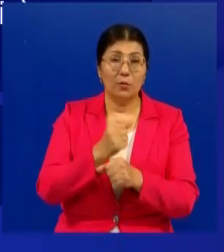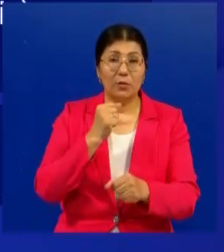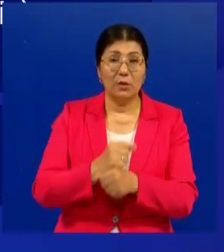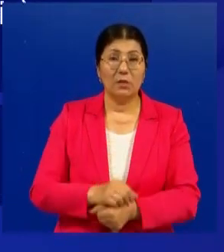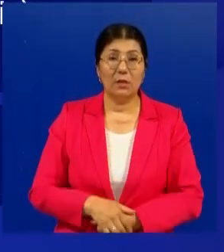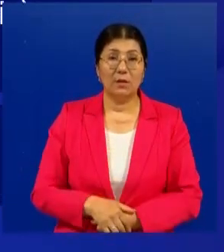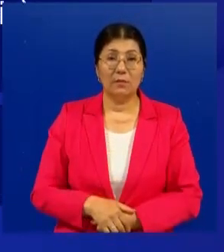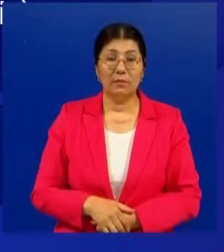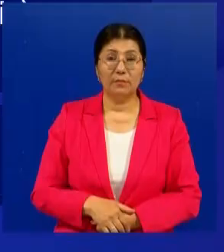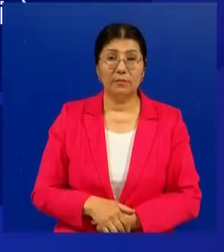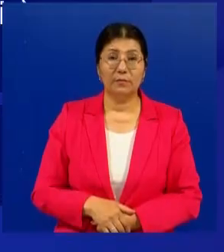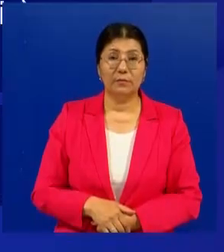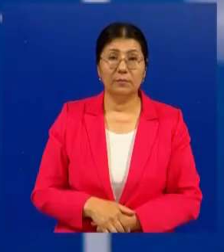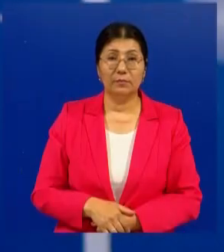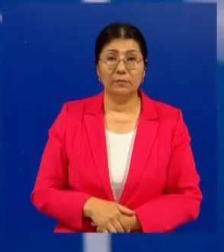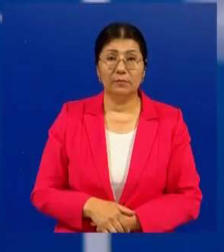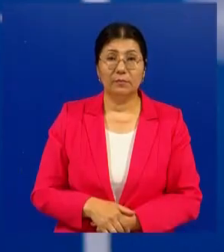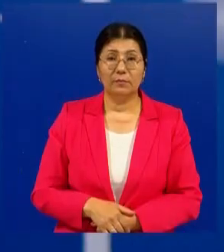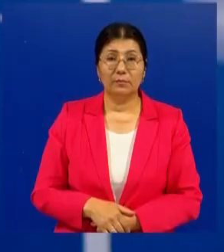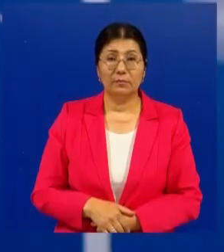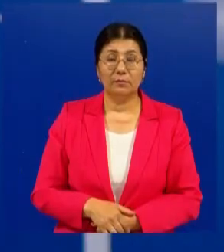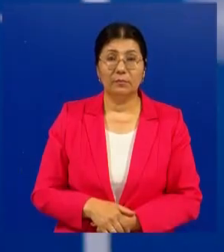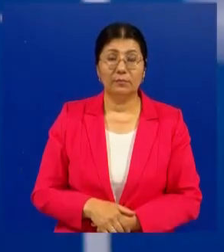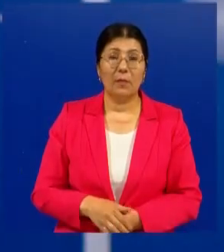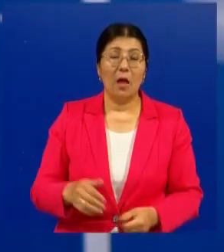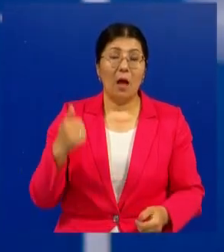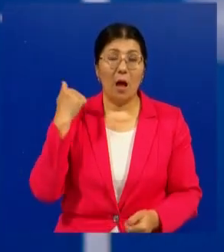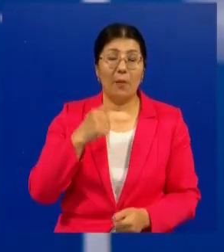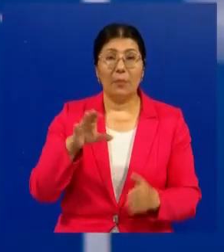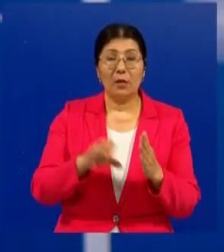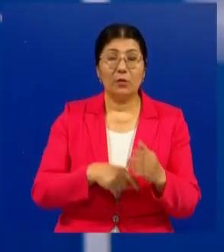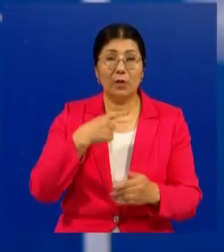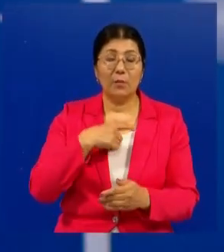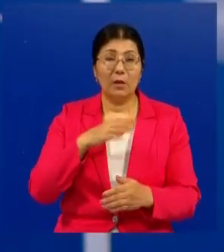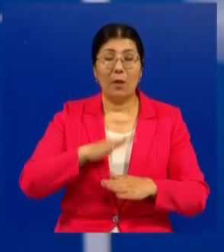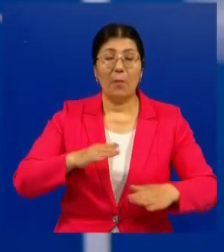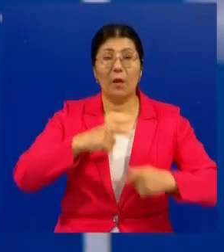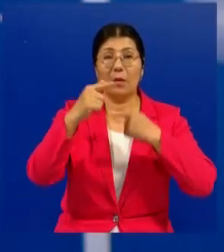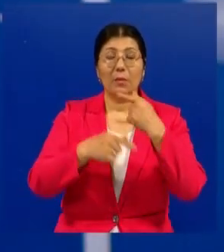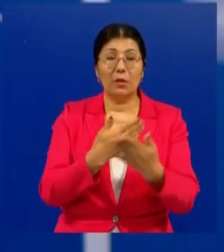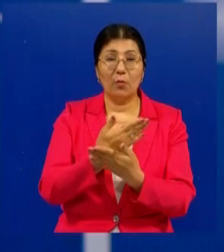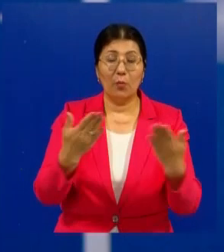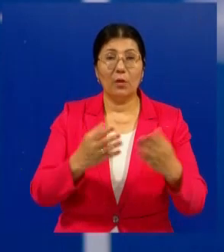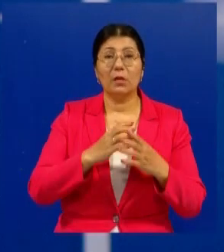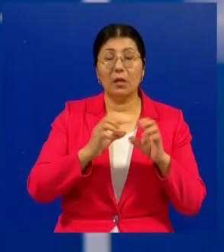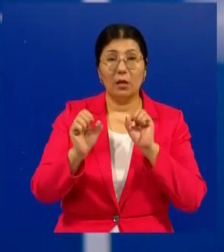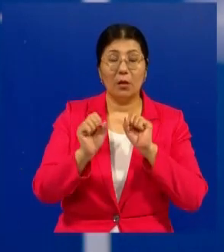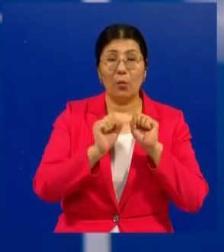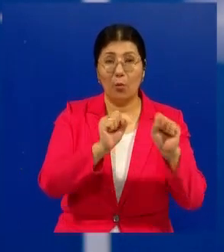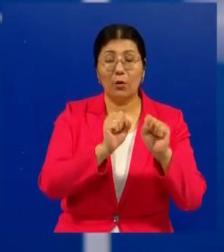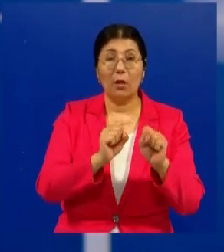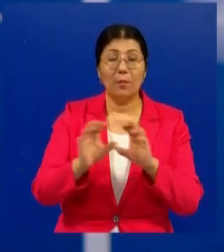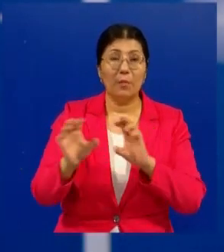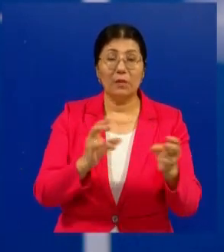Азамат Сауханов, Апта Тынысы. Апта соңында айтарымыз, бала болашақ, оларды көздің қарашығындай қорғап тәрбиелеу